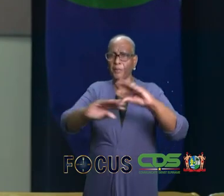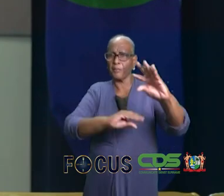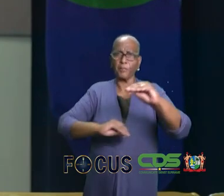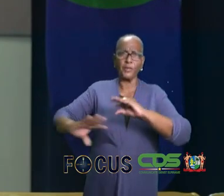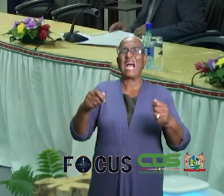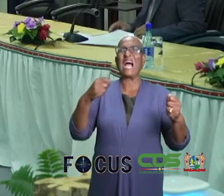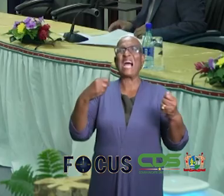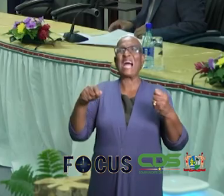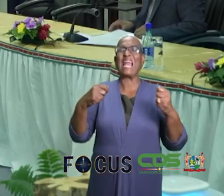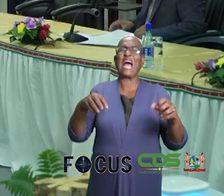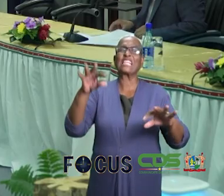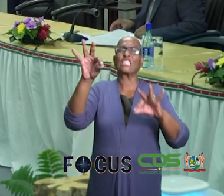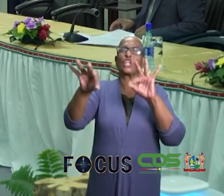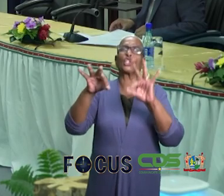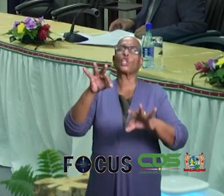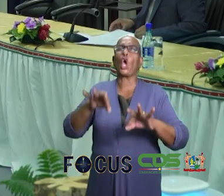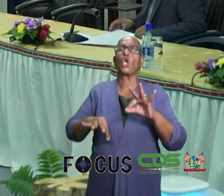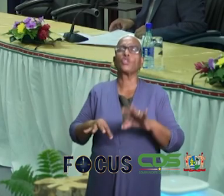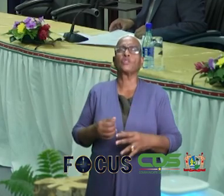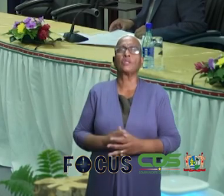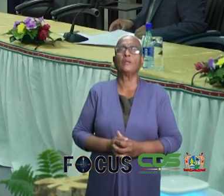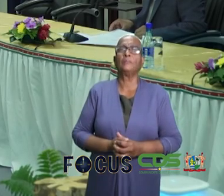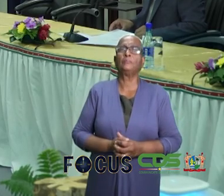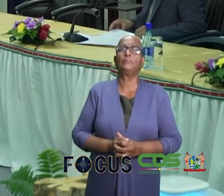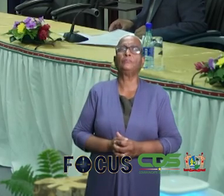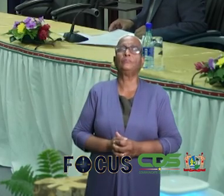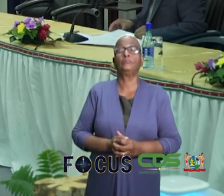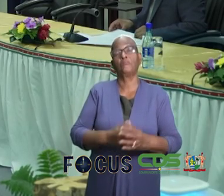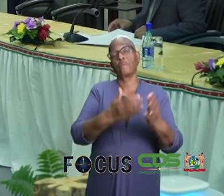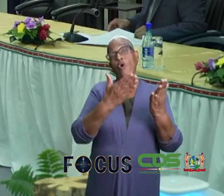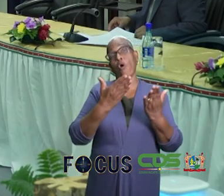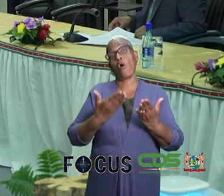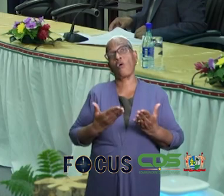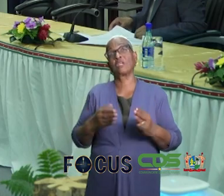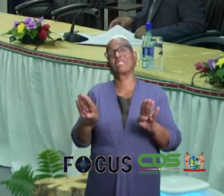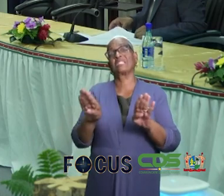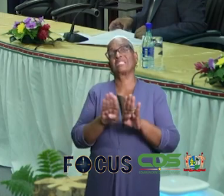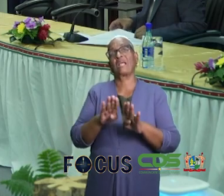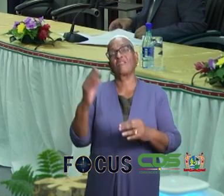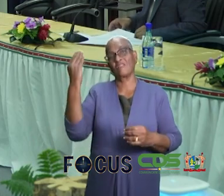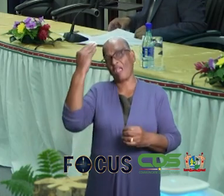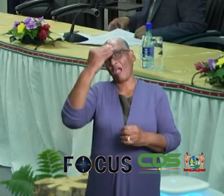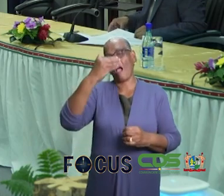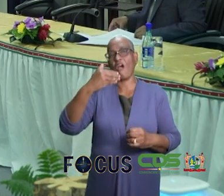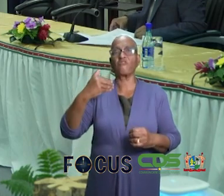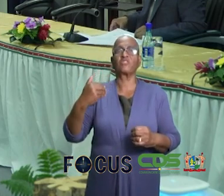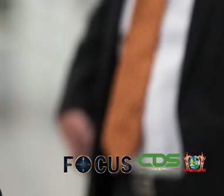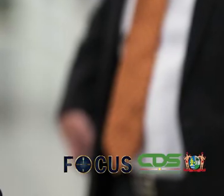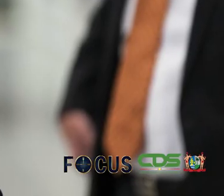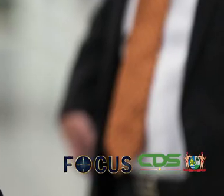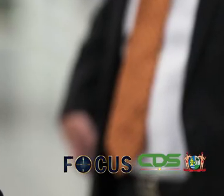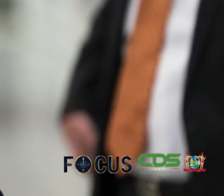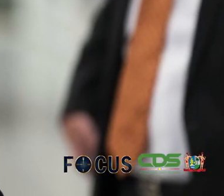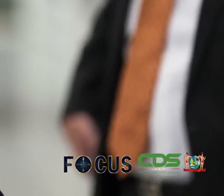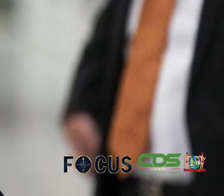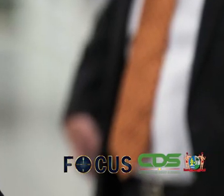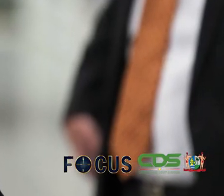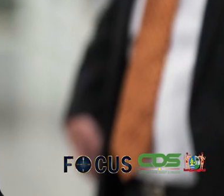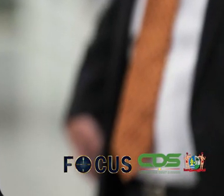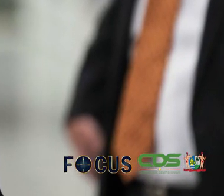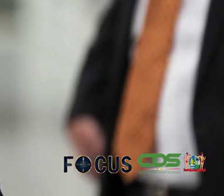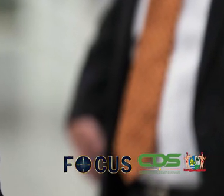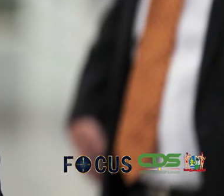orde zullen komen. Er zal een ontvangst zijn diezelfde avond door de burgemeester van Den